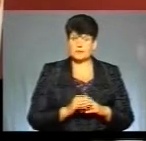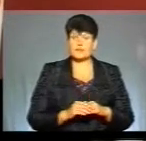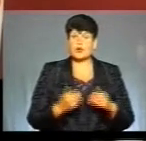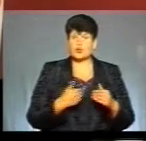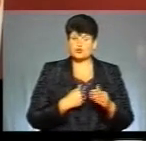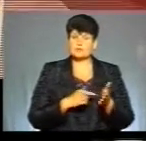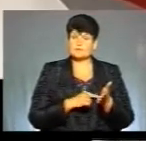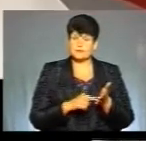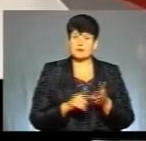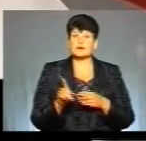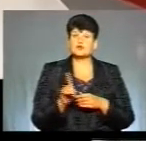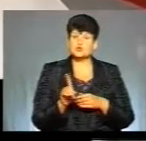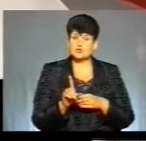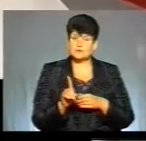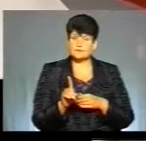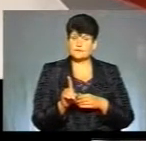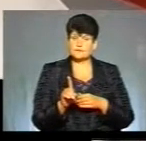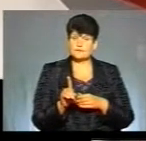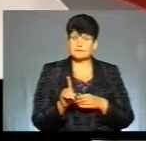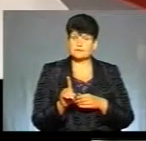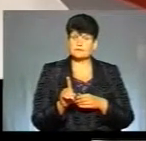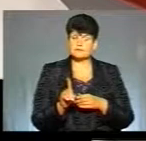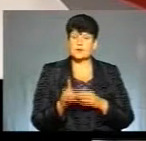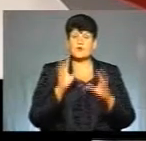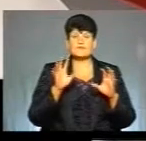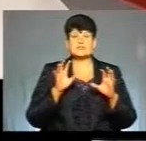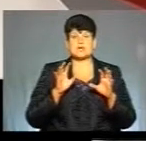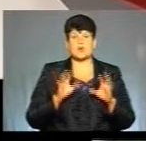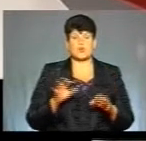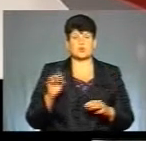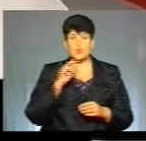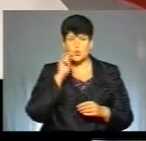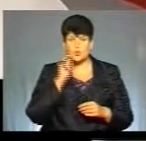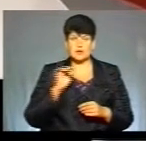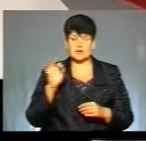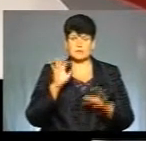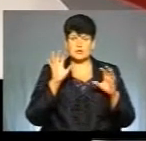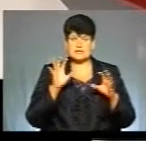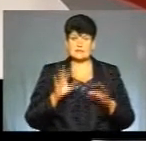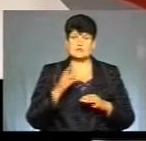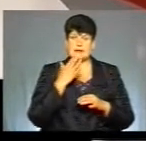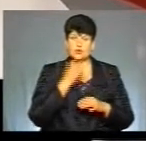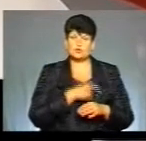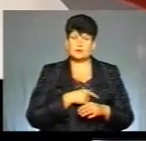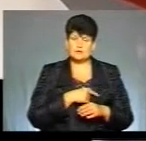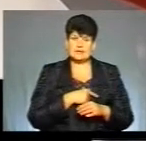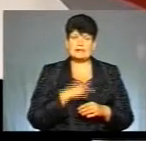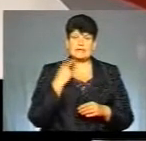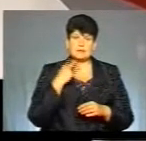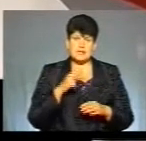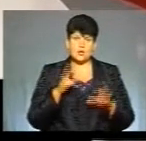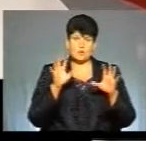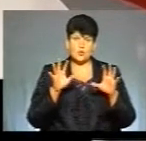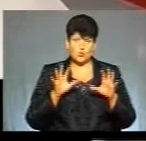Хочу зазначити, що, власне, і в законі України про статус народного депутата та кримінальному процесуальному